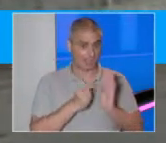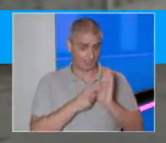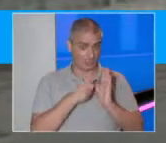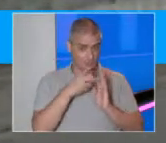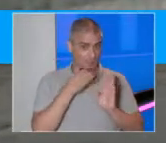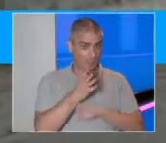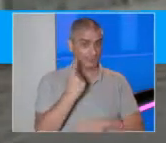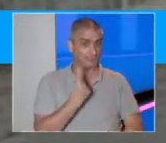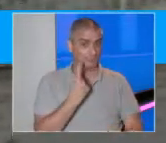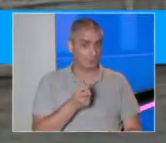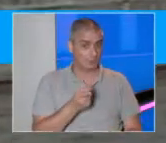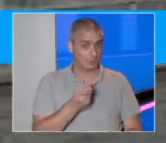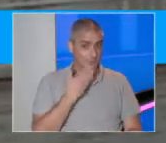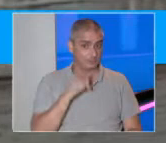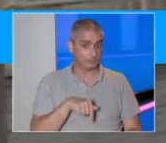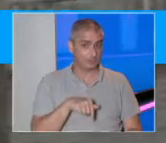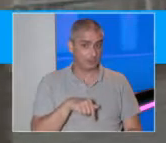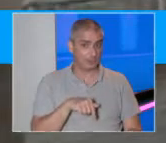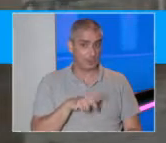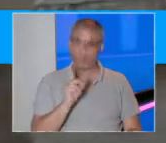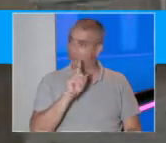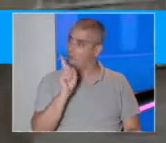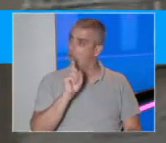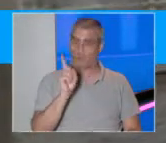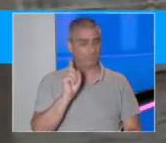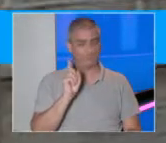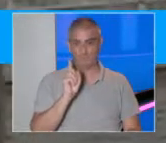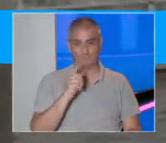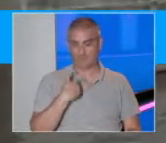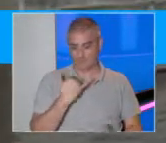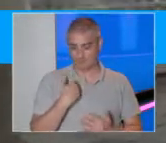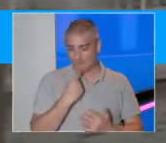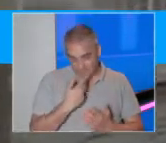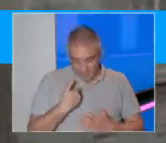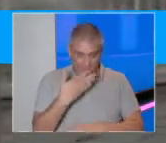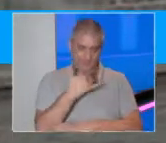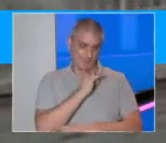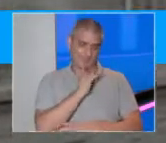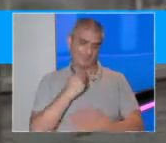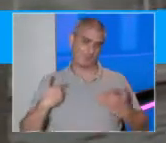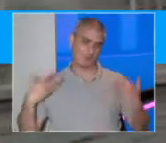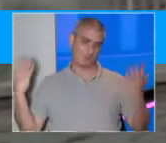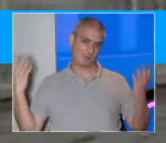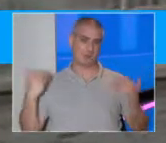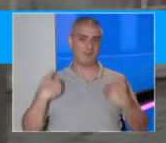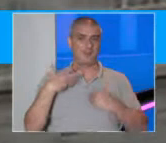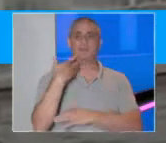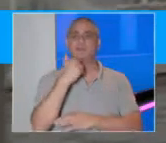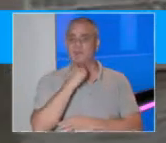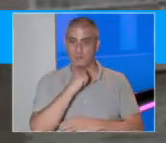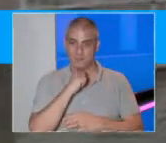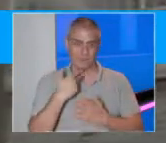ממך להיכנס לבידוד כאן בישראל? לא, זה לא ידרוש. הרגע אמרתי לך, אנחנו מדינה ירוקה. אנחנו מדינה